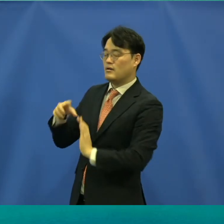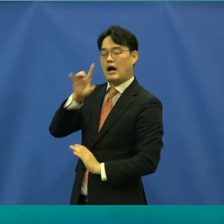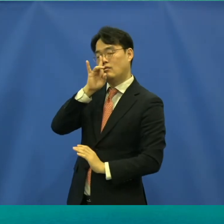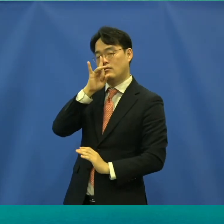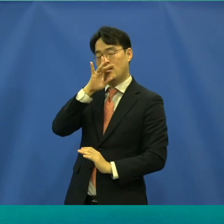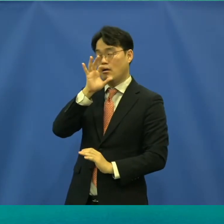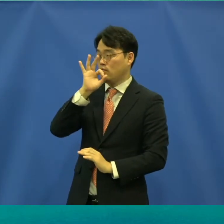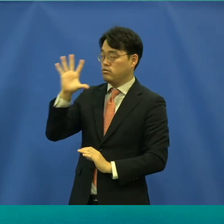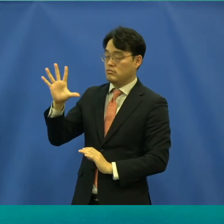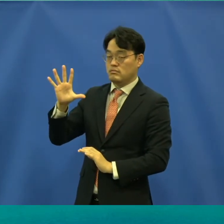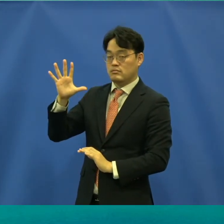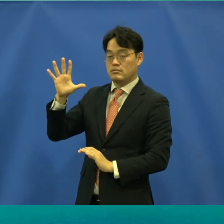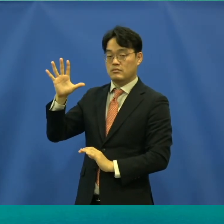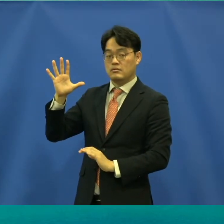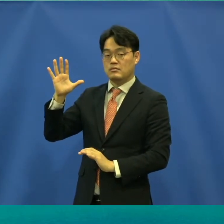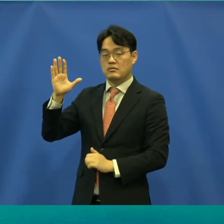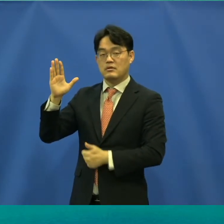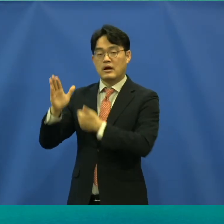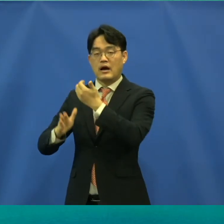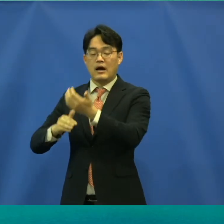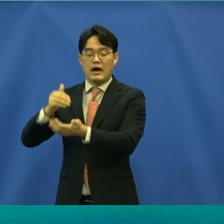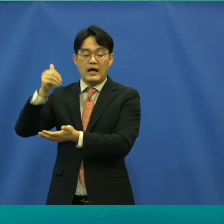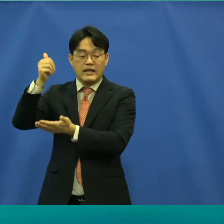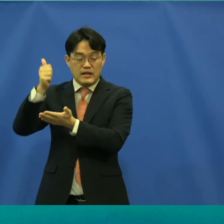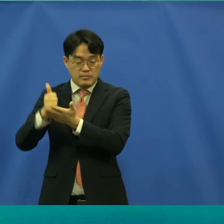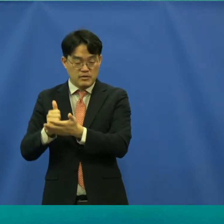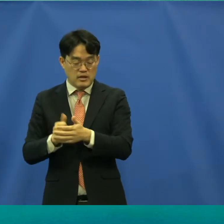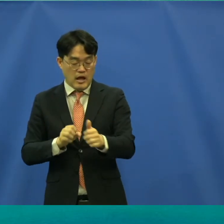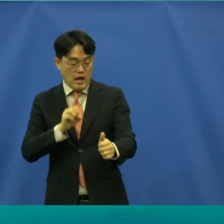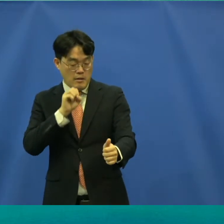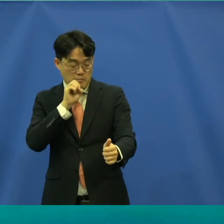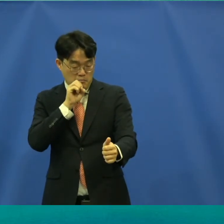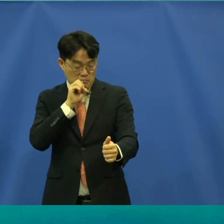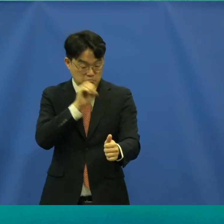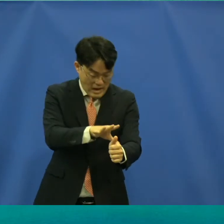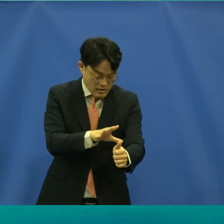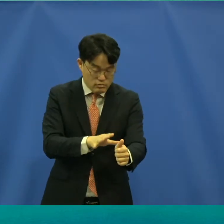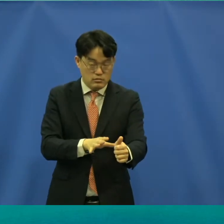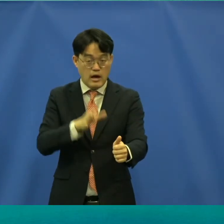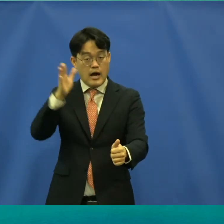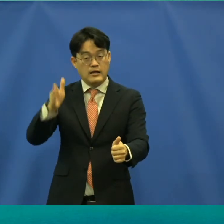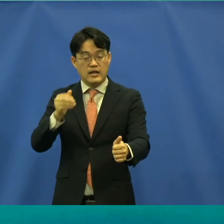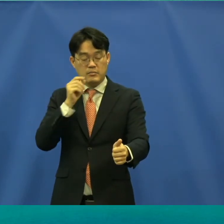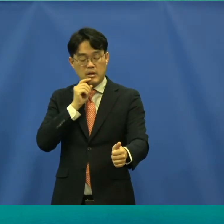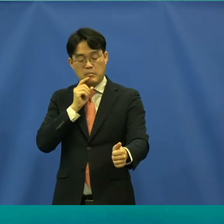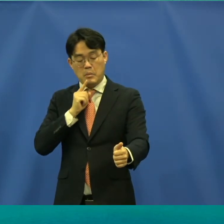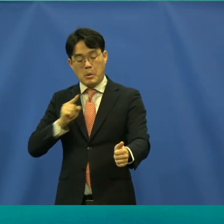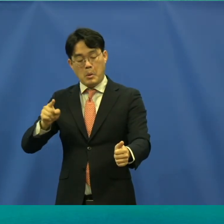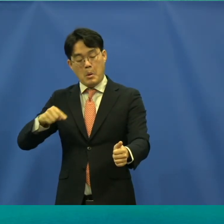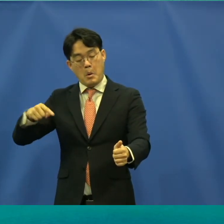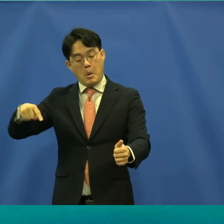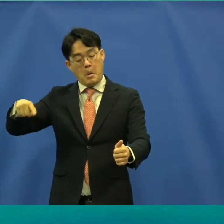하나님은 애매하게 돌려대시며 말씀하지 않습니다. 하나님의 말씀은 추상적이지 않습니다.